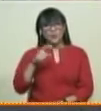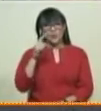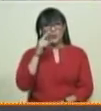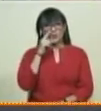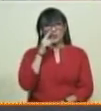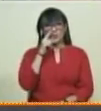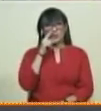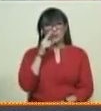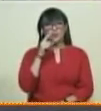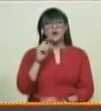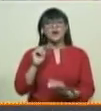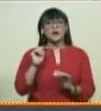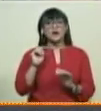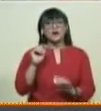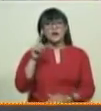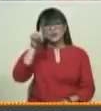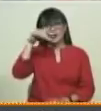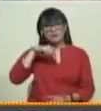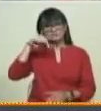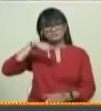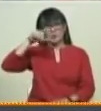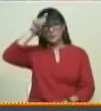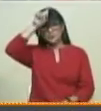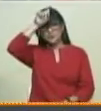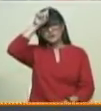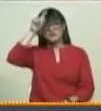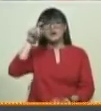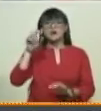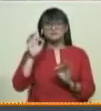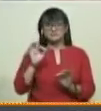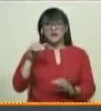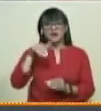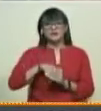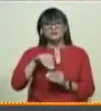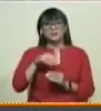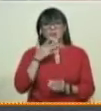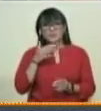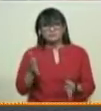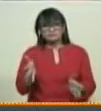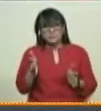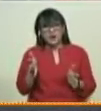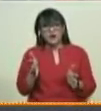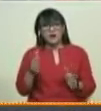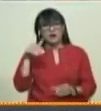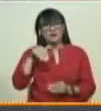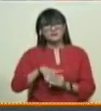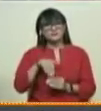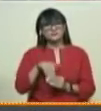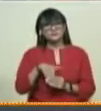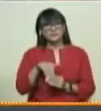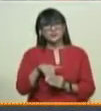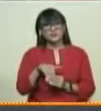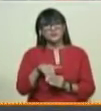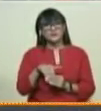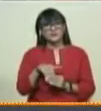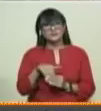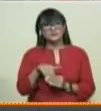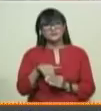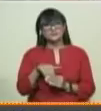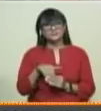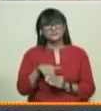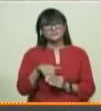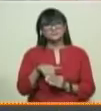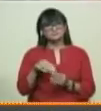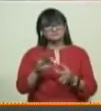celebrar las elecciones. Si tenemos la victoria también en esas elecciones, yo creo que nuestras